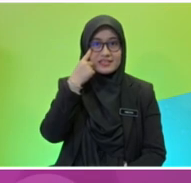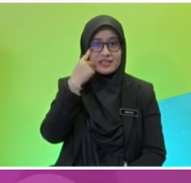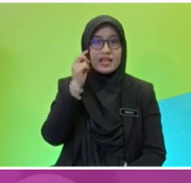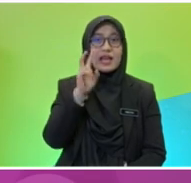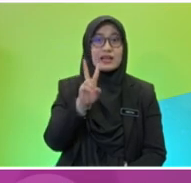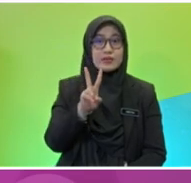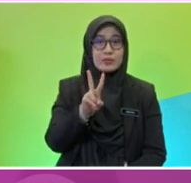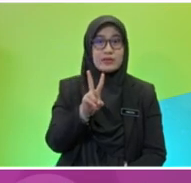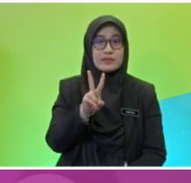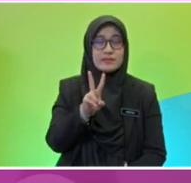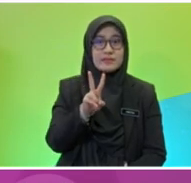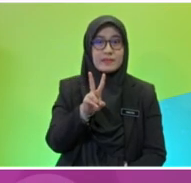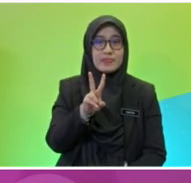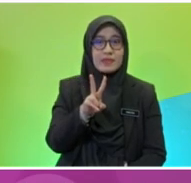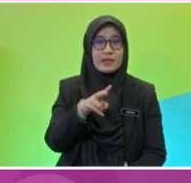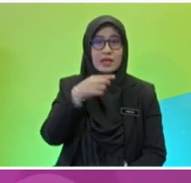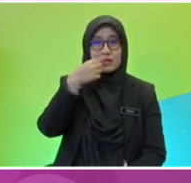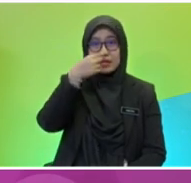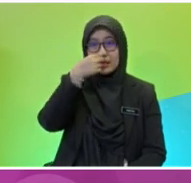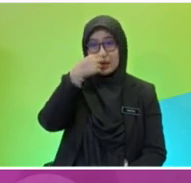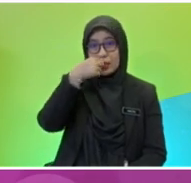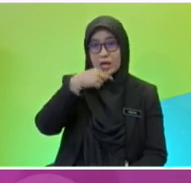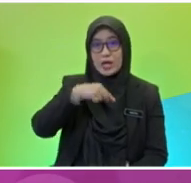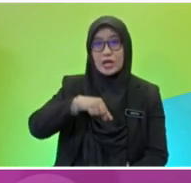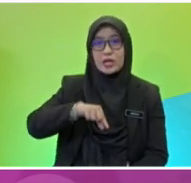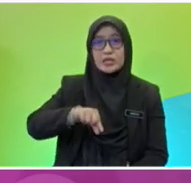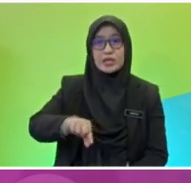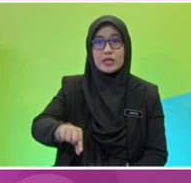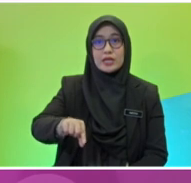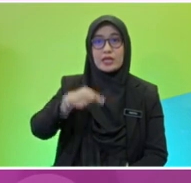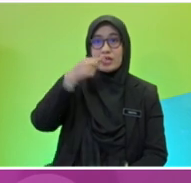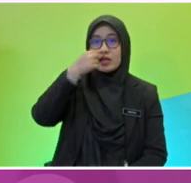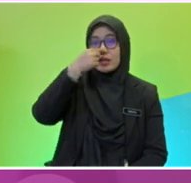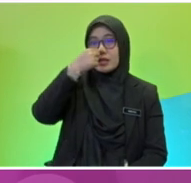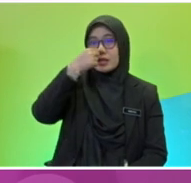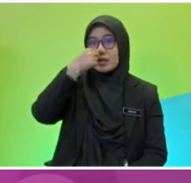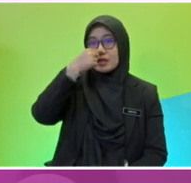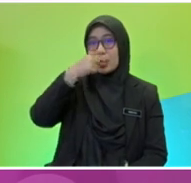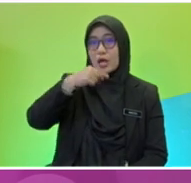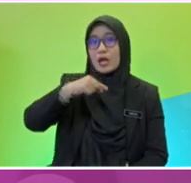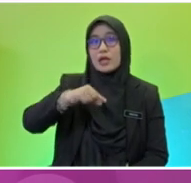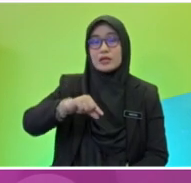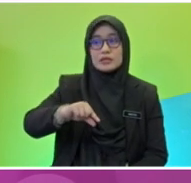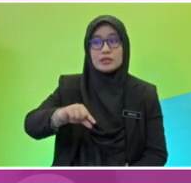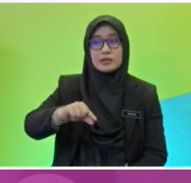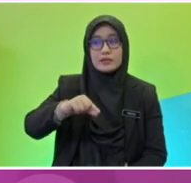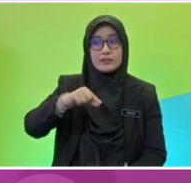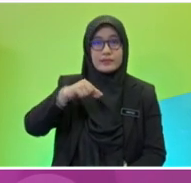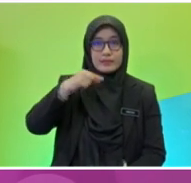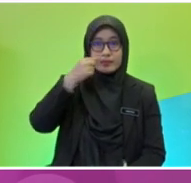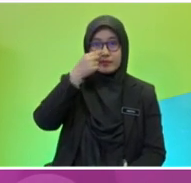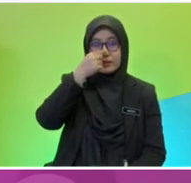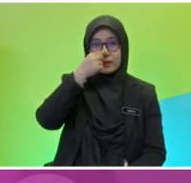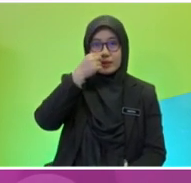kedua. Gading. Gading. Tengok gading. Jangan sebut taring, itu bukan taring. Itu ni. Gading ah. Yang warna